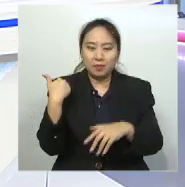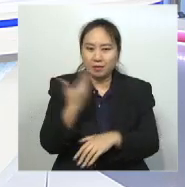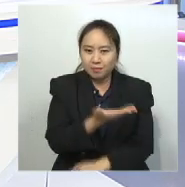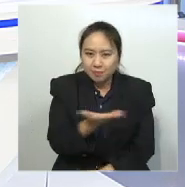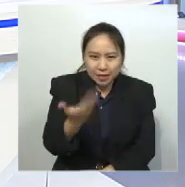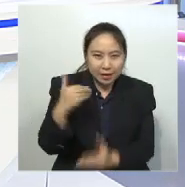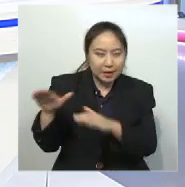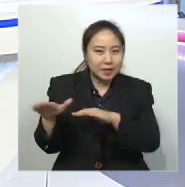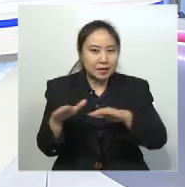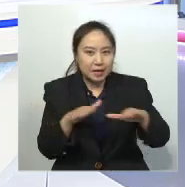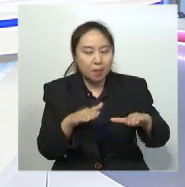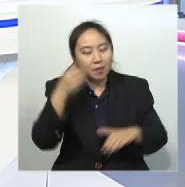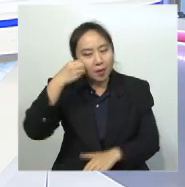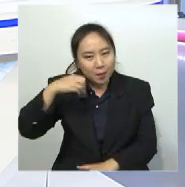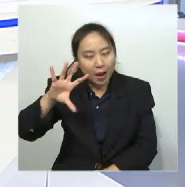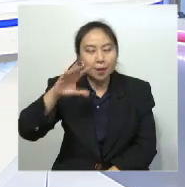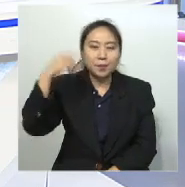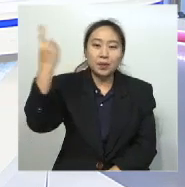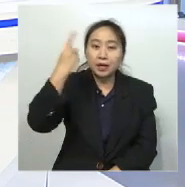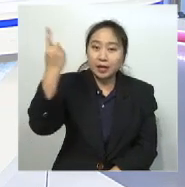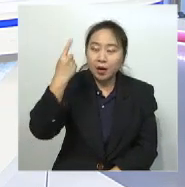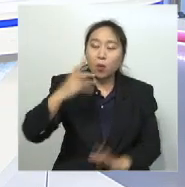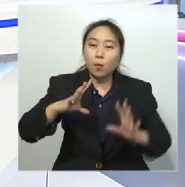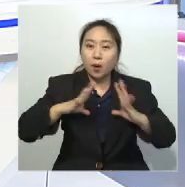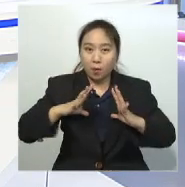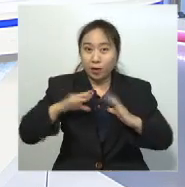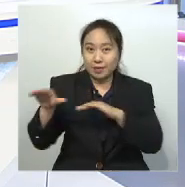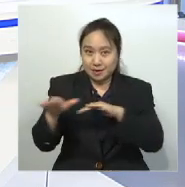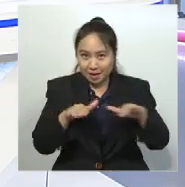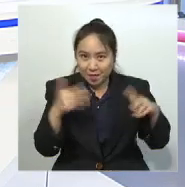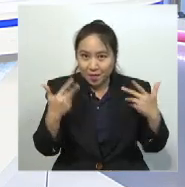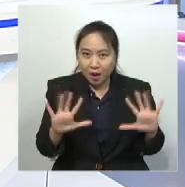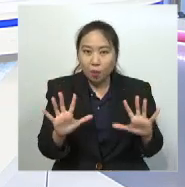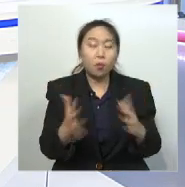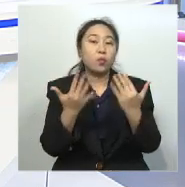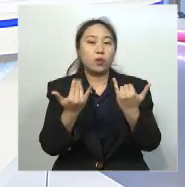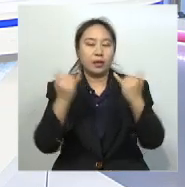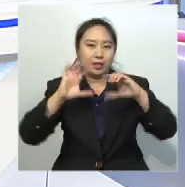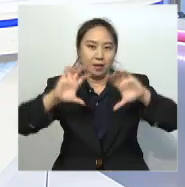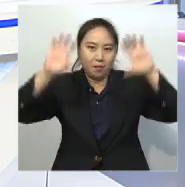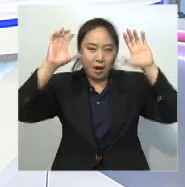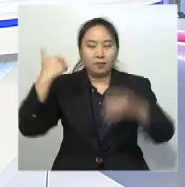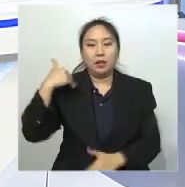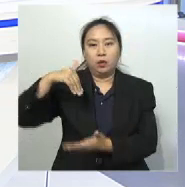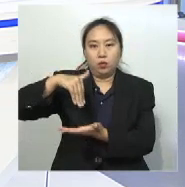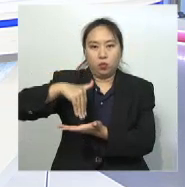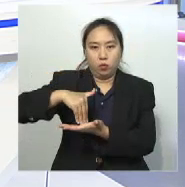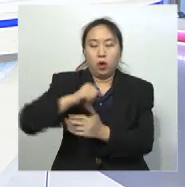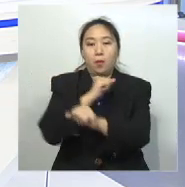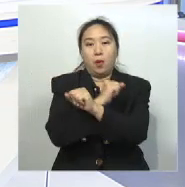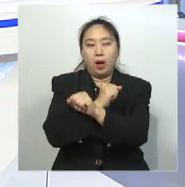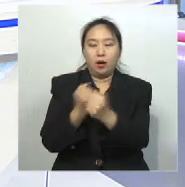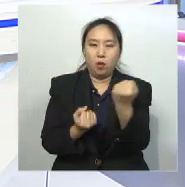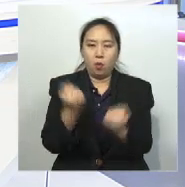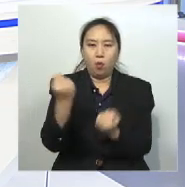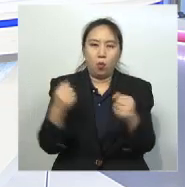ายคนนี่เตรียมตัวเดินทางกลับไปท่องเที่ยวกลับบ้านไปพักผ่อนกันแล้วนะคะวันนี้รัฐบาลก็เปิดศูนย์อำนวยการป้องกันและลดอุบัติเหตุท